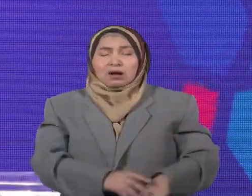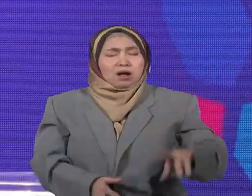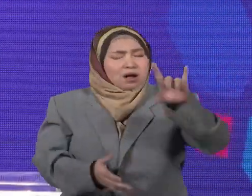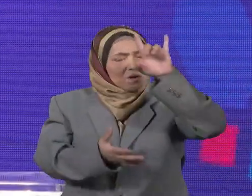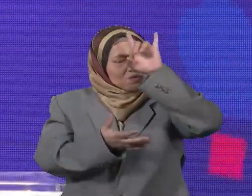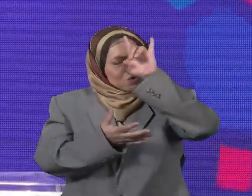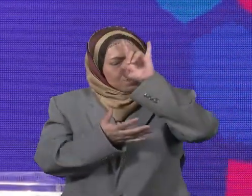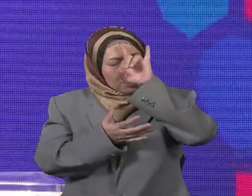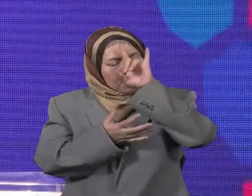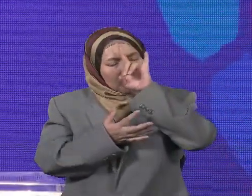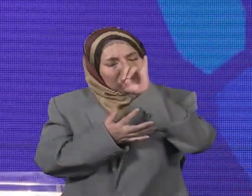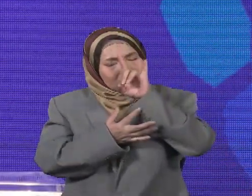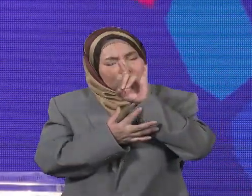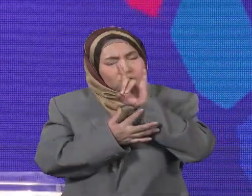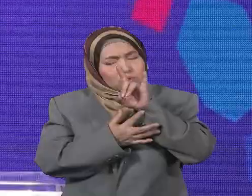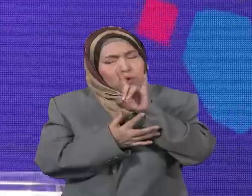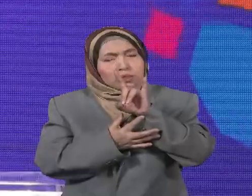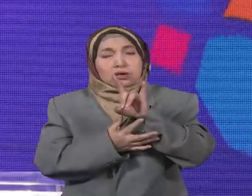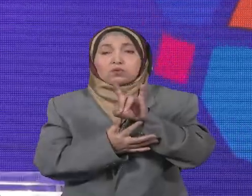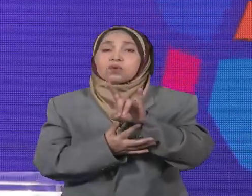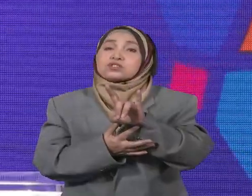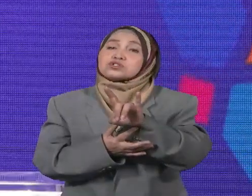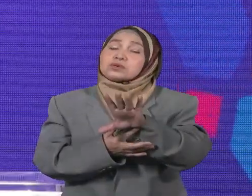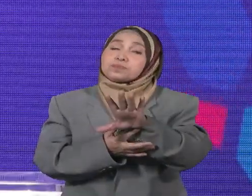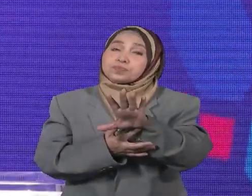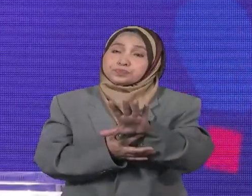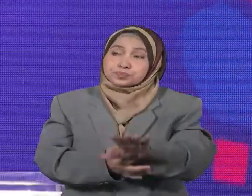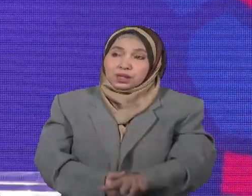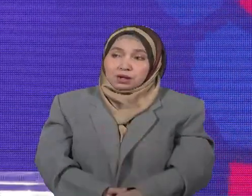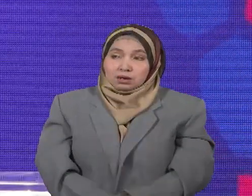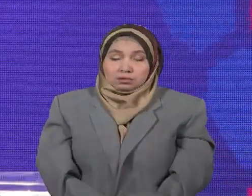A'udhu billahi minash shaytanir rajim.